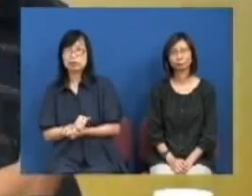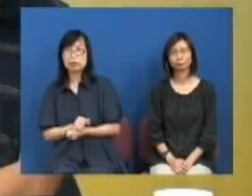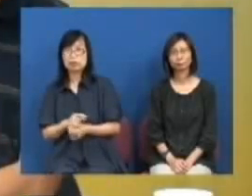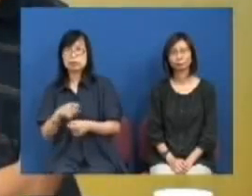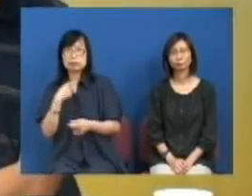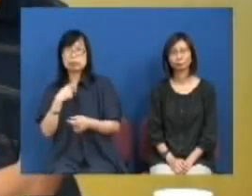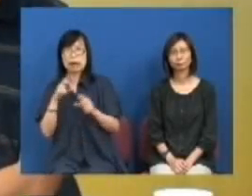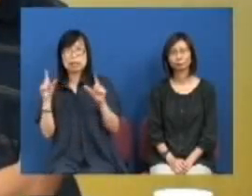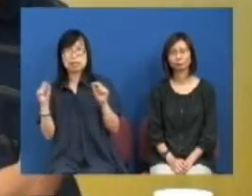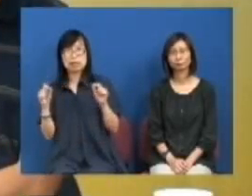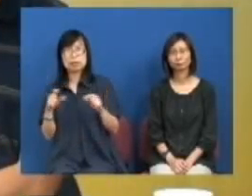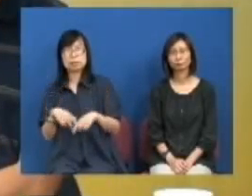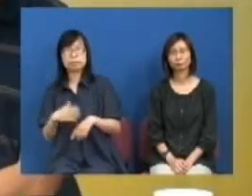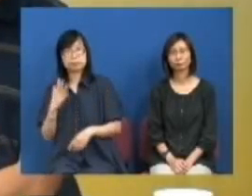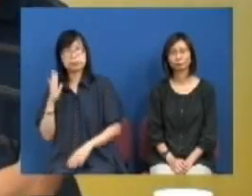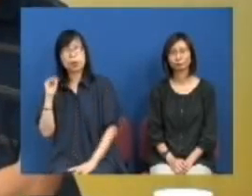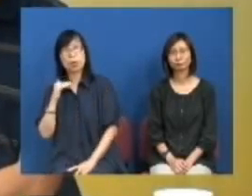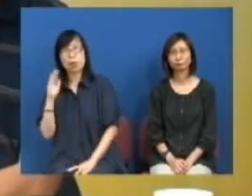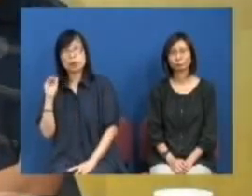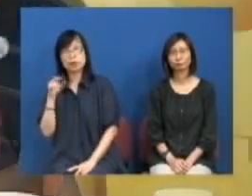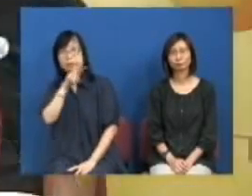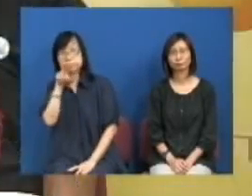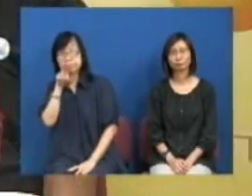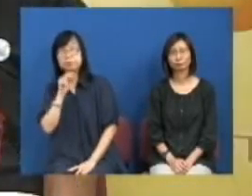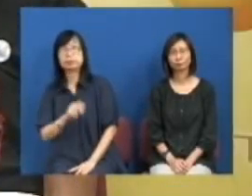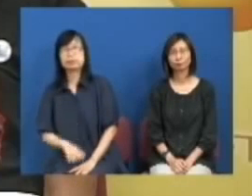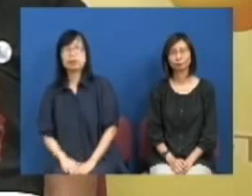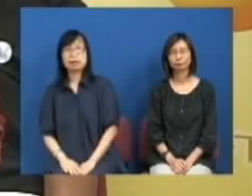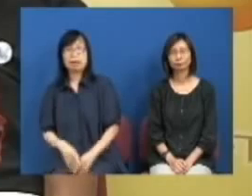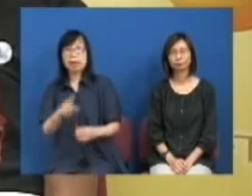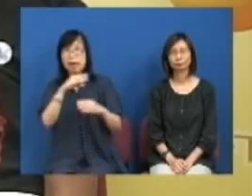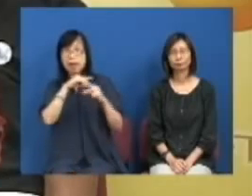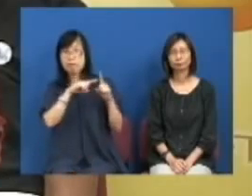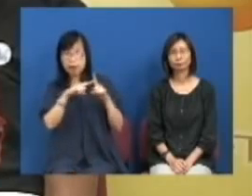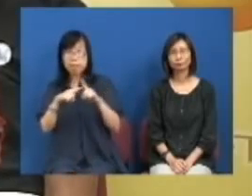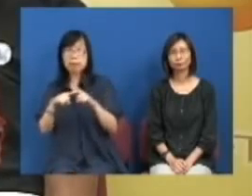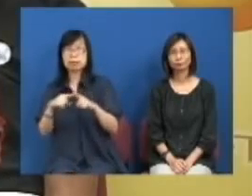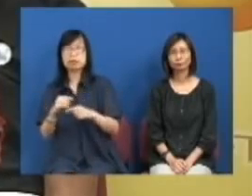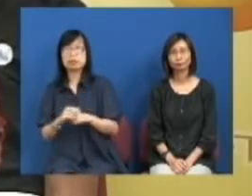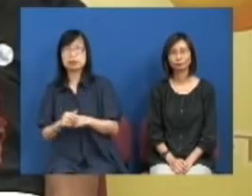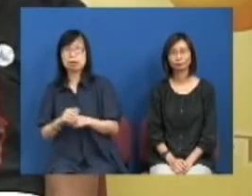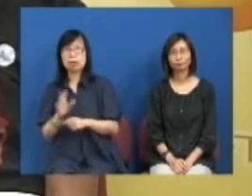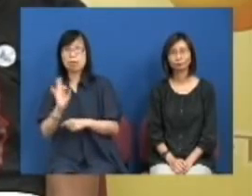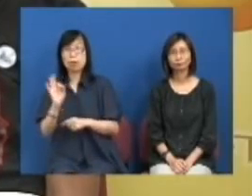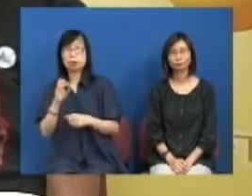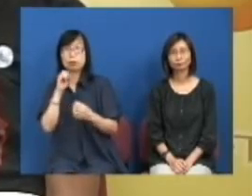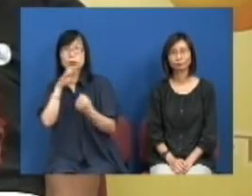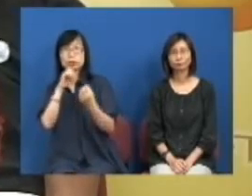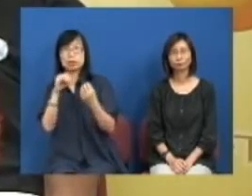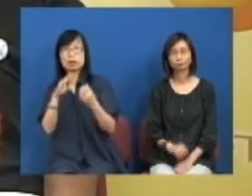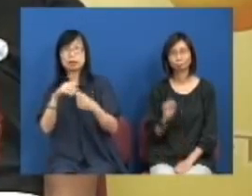解釋。咁你睇到嘅其實係咁泛民喺呢個角色裏邊，因為我就冇乜點同啲人來